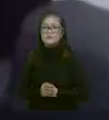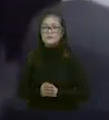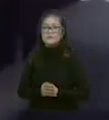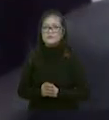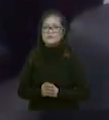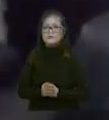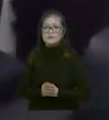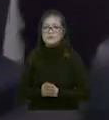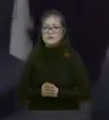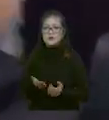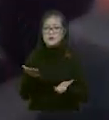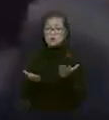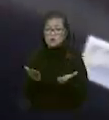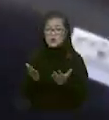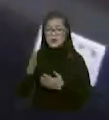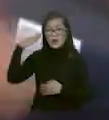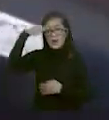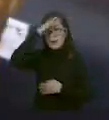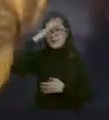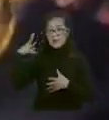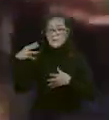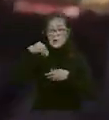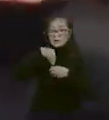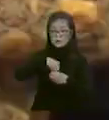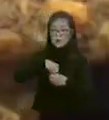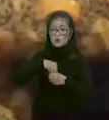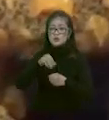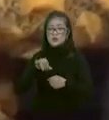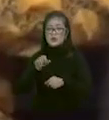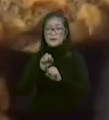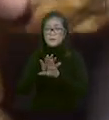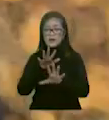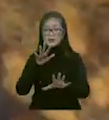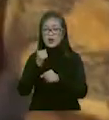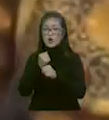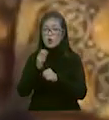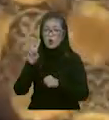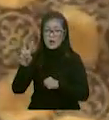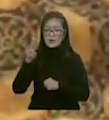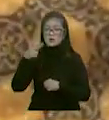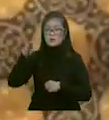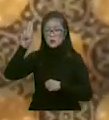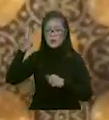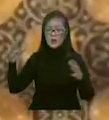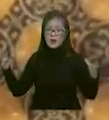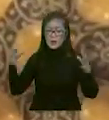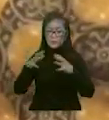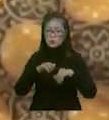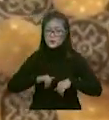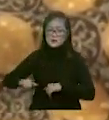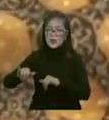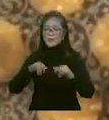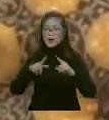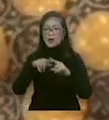Tanda-tanda bergabungnya Kang Emil ke Partai Golkar terlihat saat Gubernur Jawa Barat ini menghadiri kegiatan pelantikan bersama keluarga besar Kosgoro